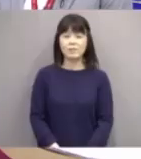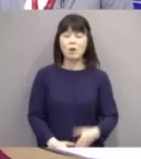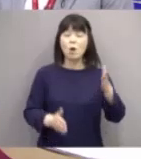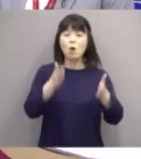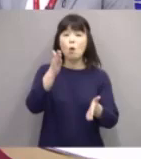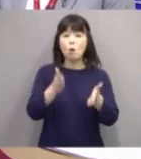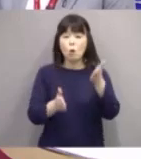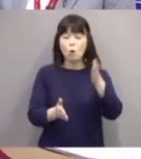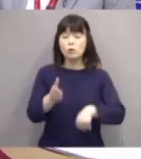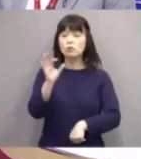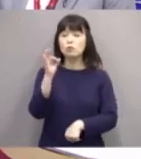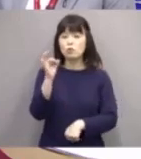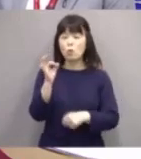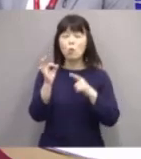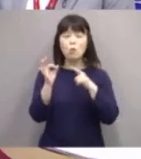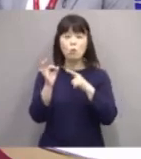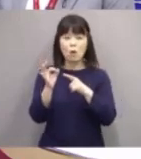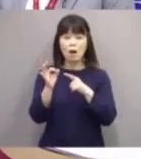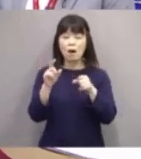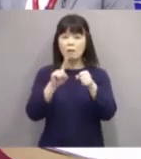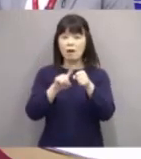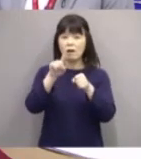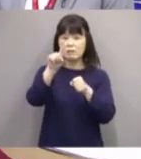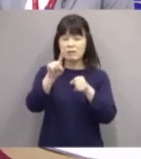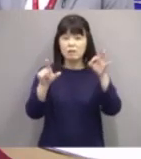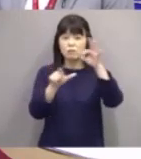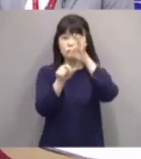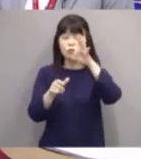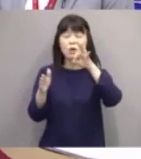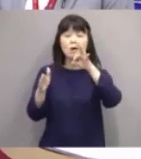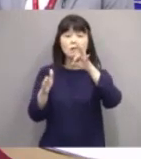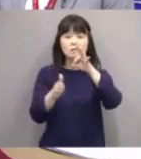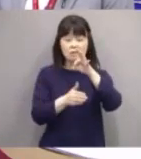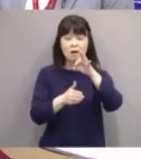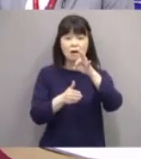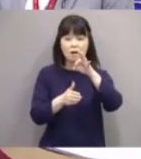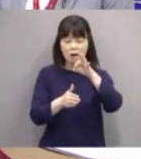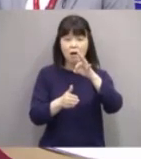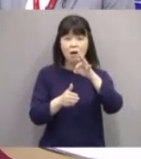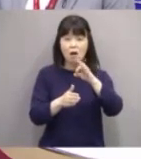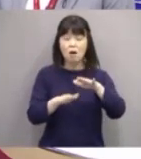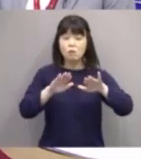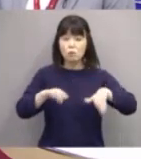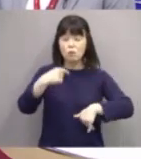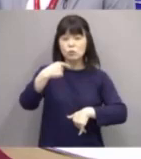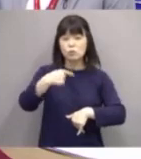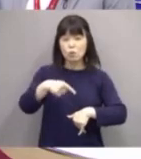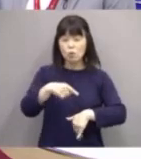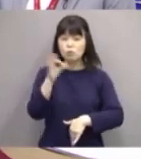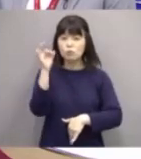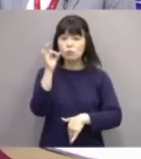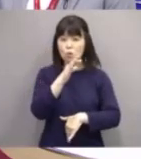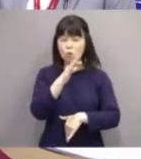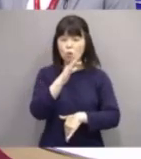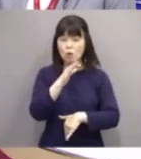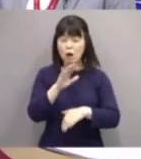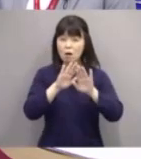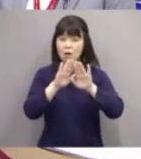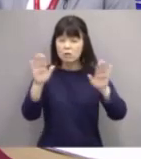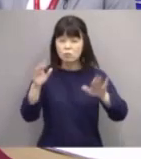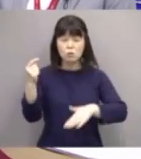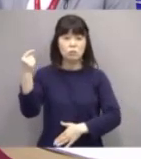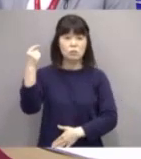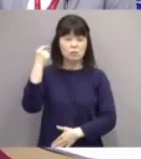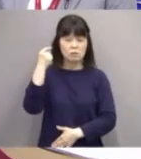保育料に関してなんですけど、来年10月から幼児教育無償化が始まるといった報道もありますよ